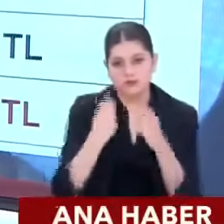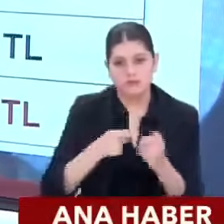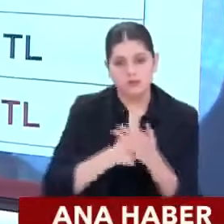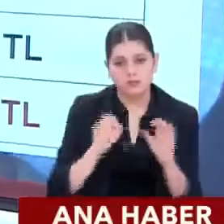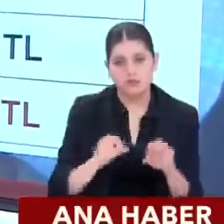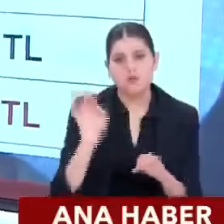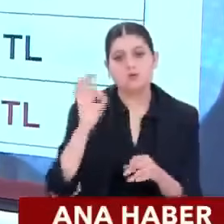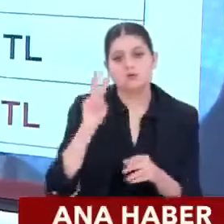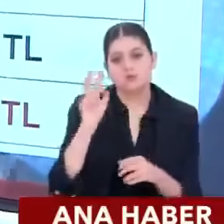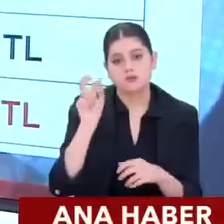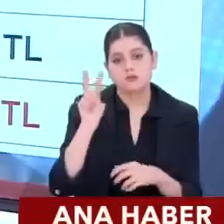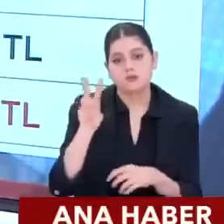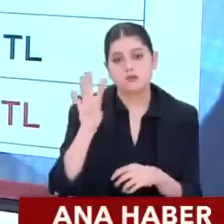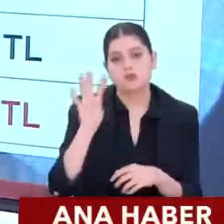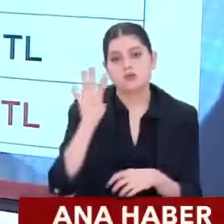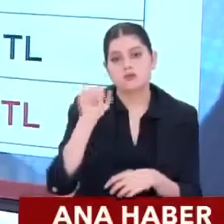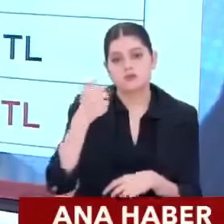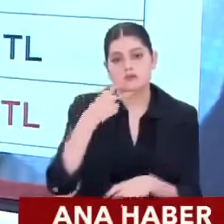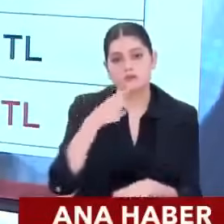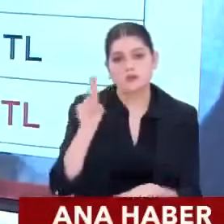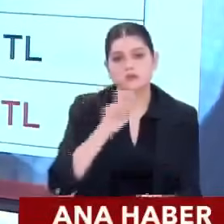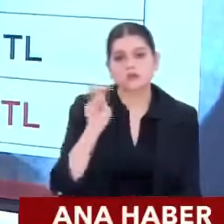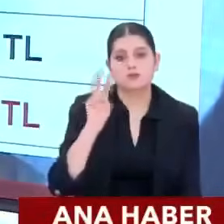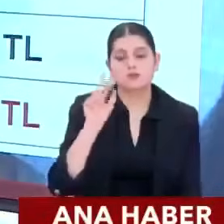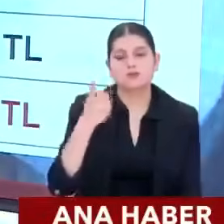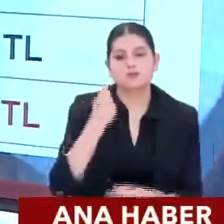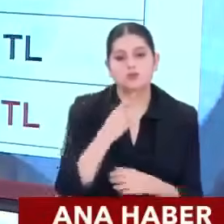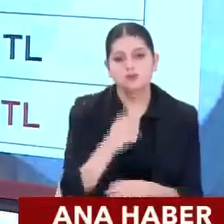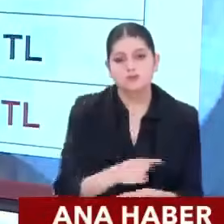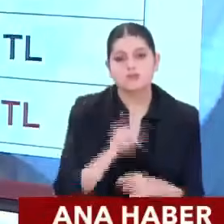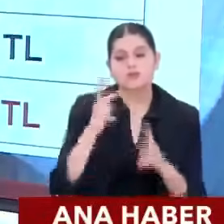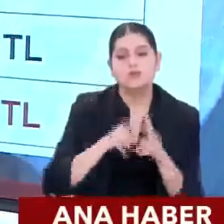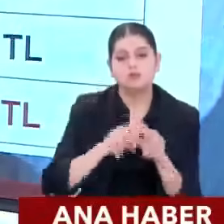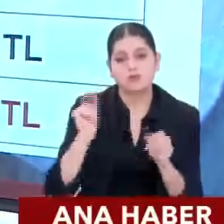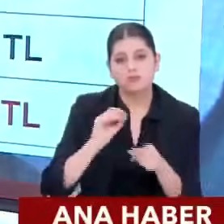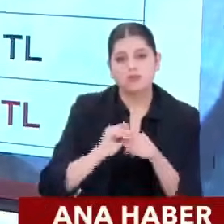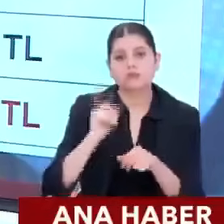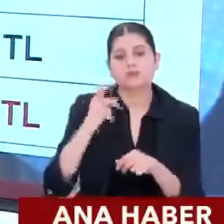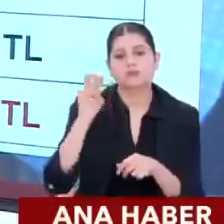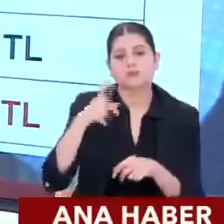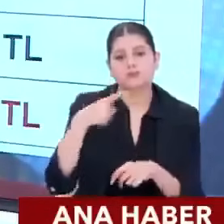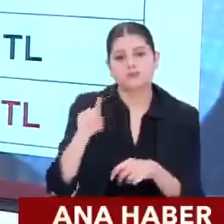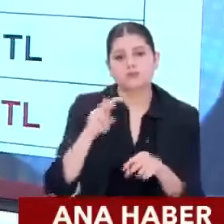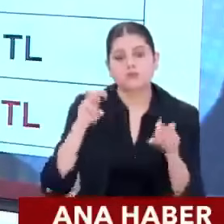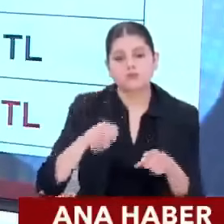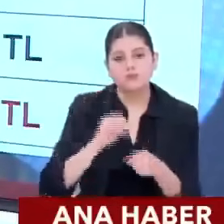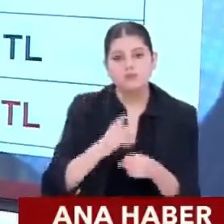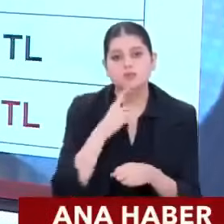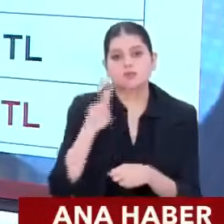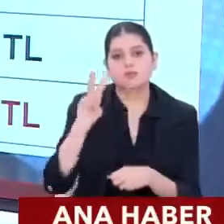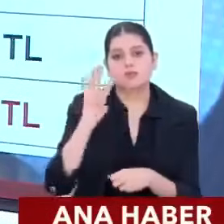para Ocak 2024'te 46.847 TL alacak bir polis memuru bir 88 Kelle koltukta